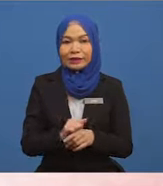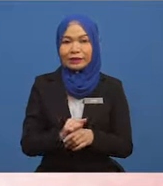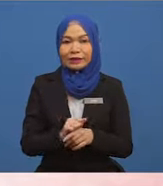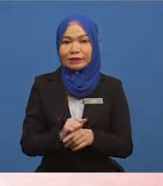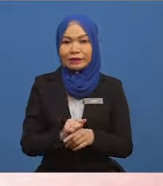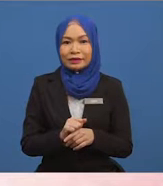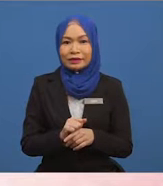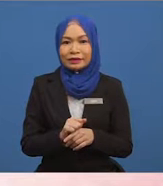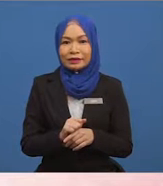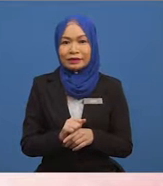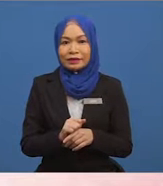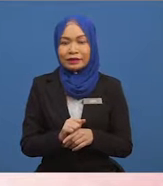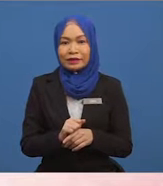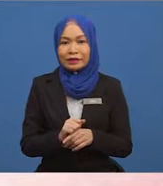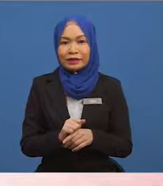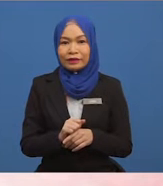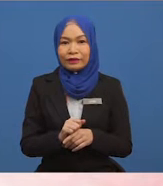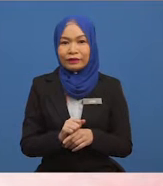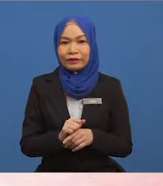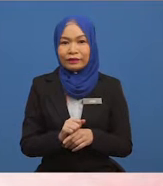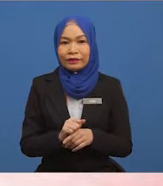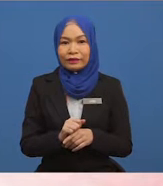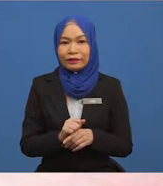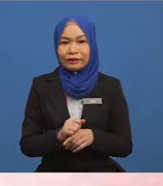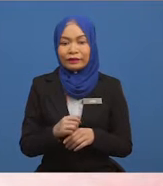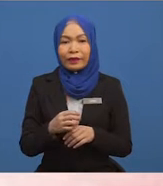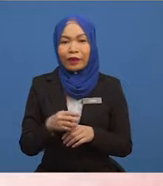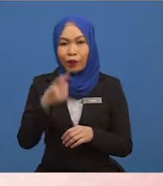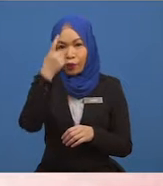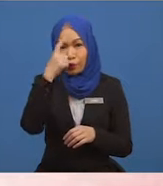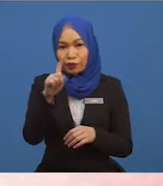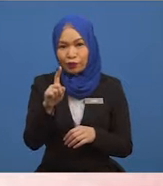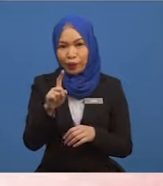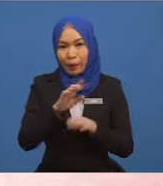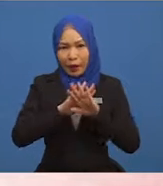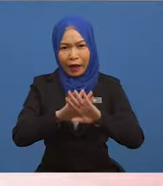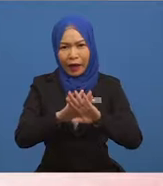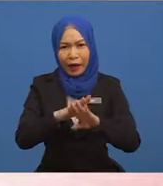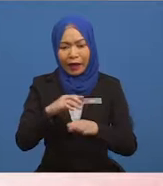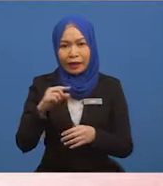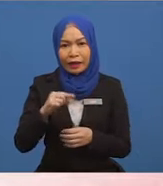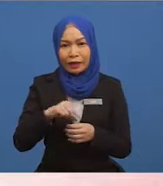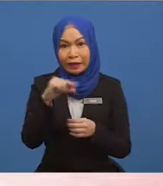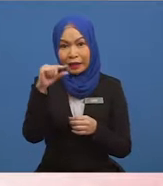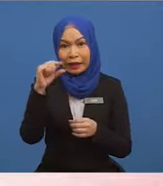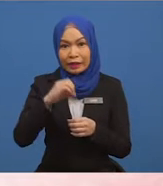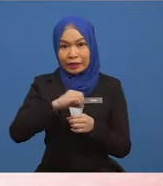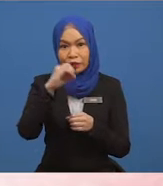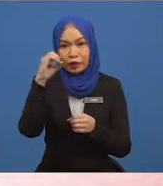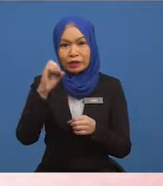Syamil. Tepat sekali. Minyak parafin berfungsi untuk menghalang gas